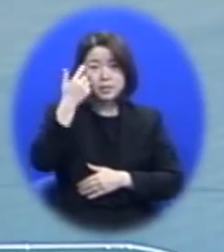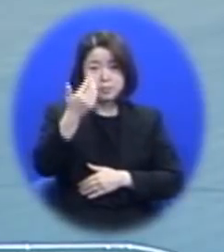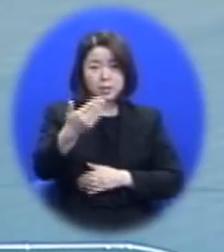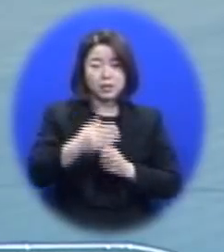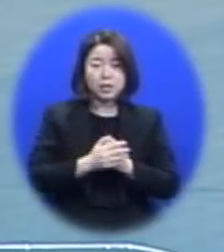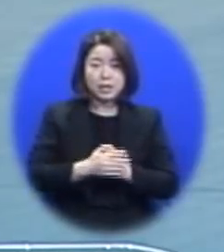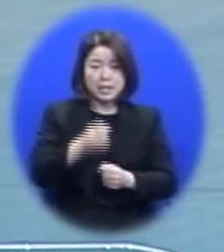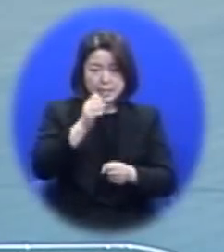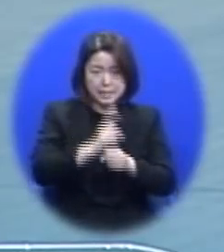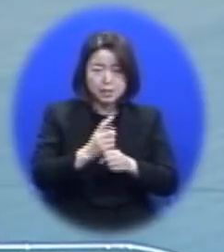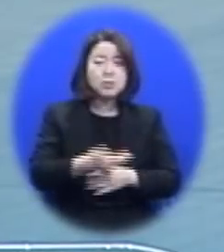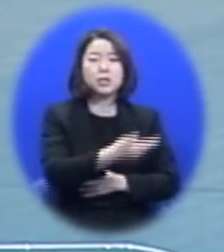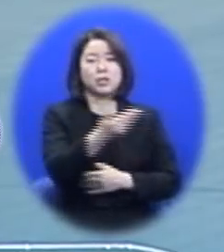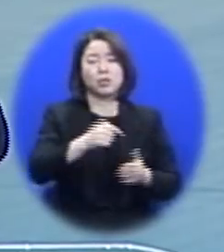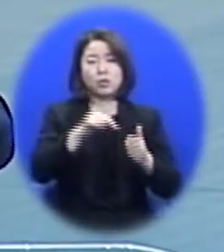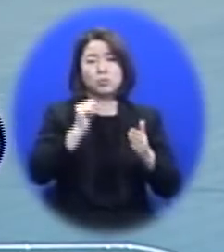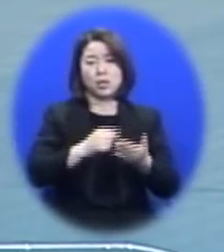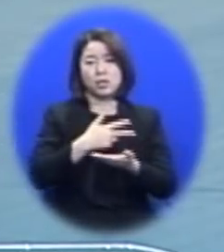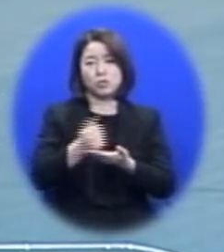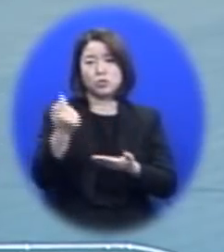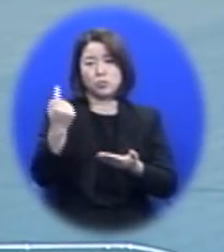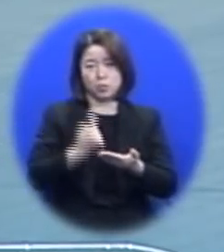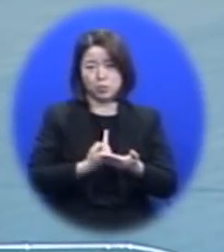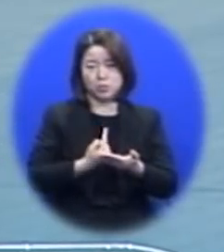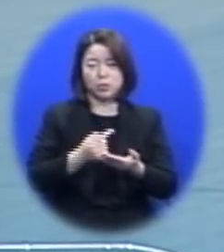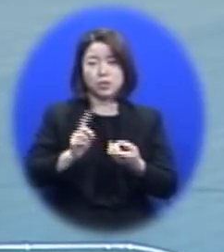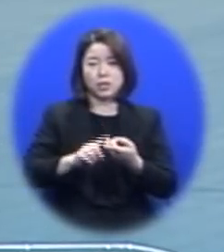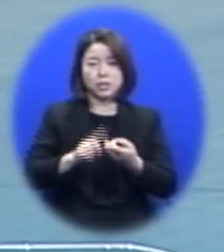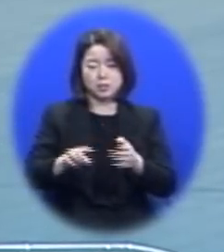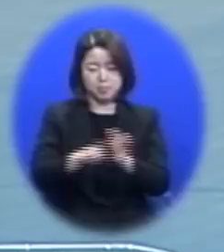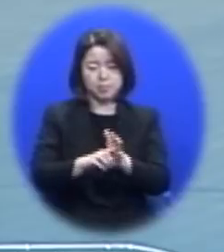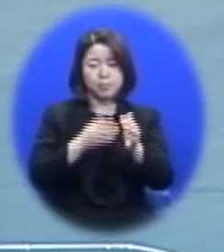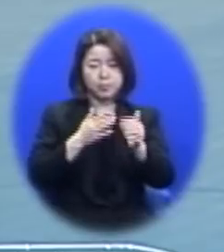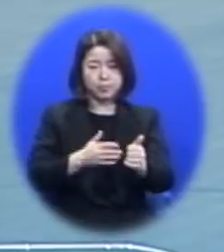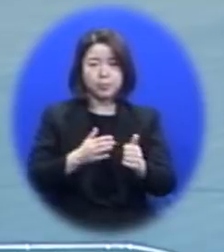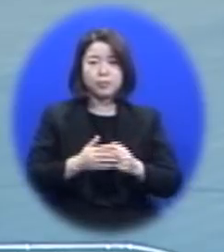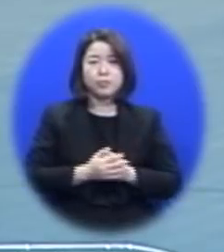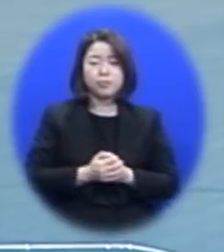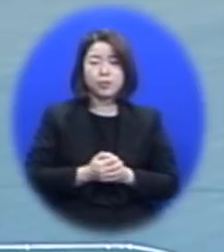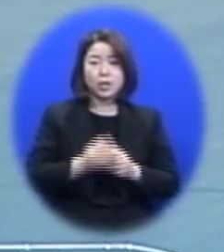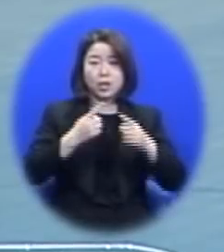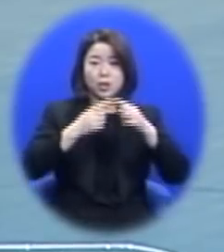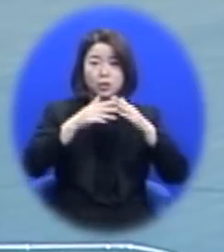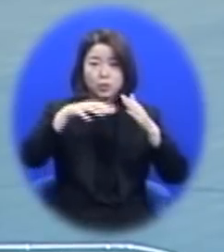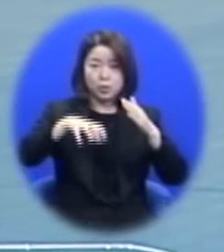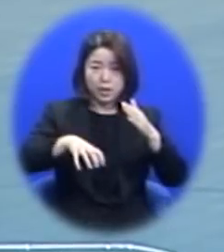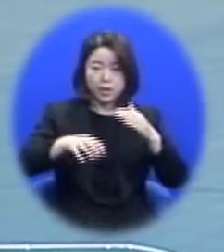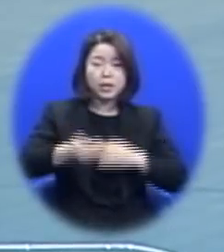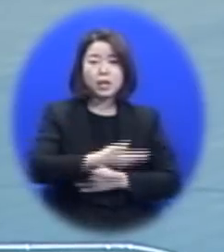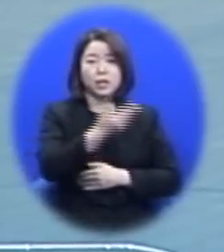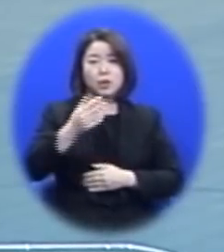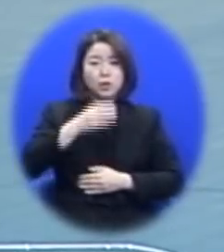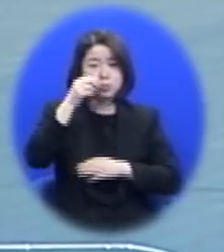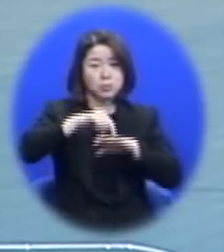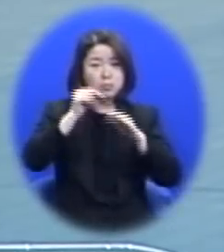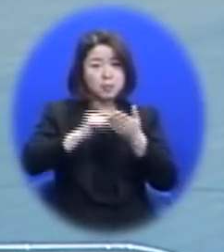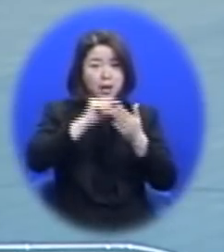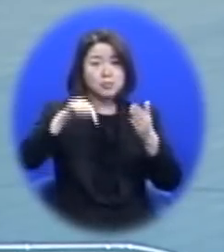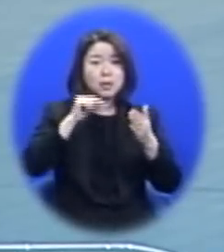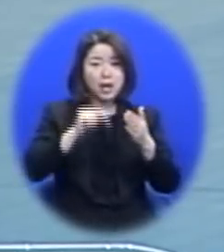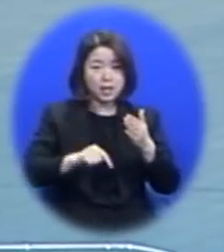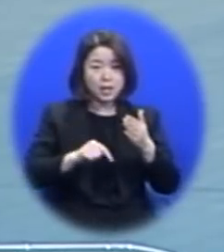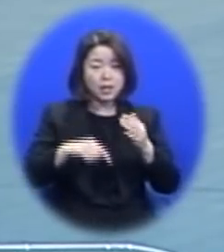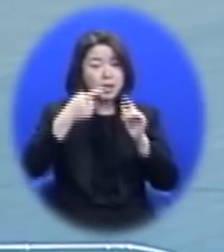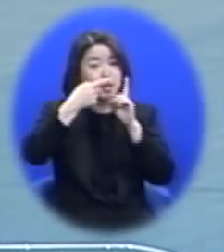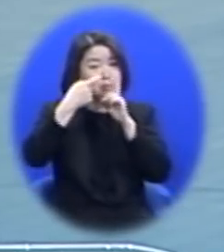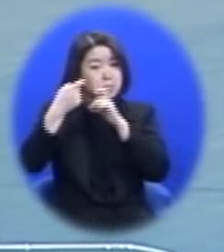이미 여러분 안에 주님이 오셨음을 믿으시기 바랍니다. 교회 안에 또 여러분의 심령 안에